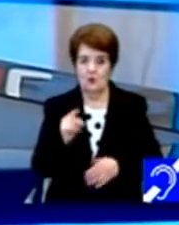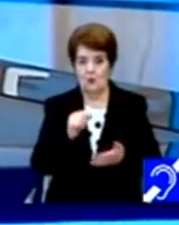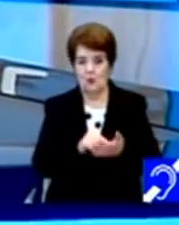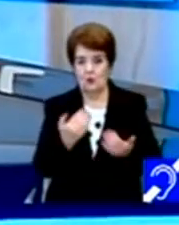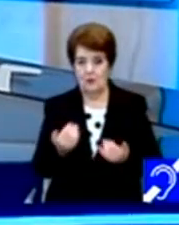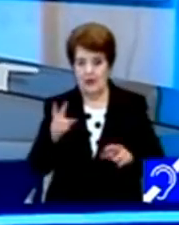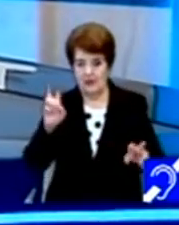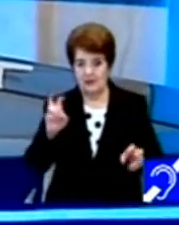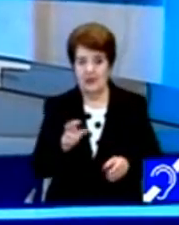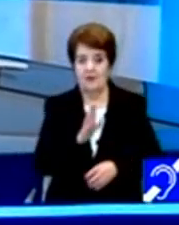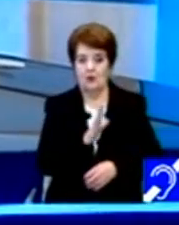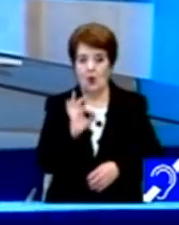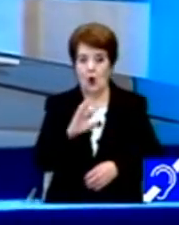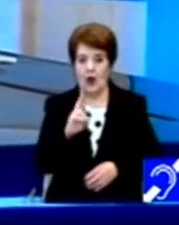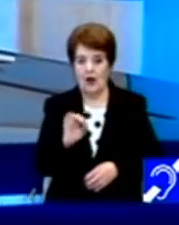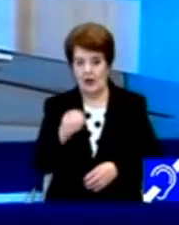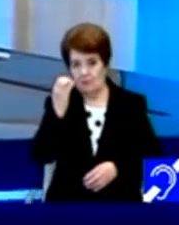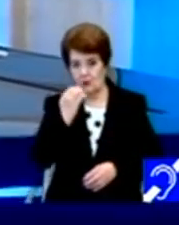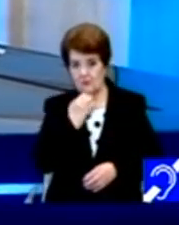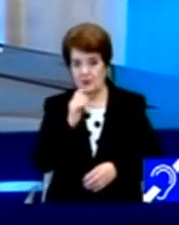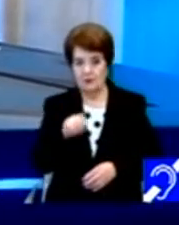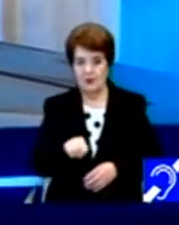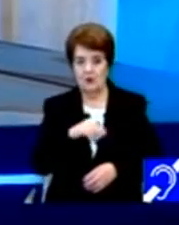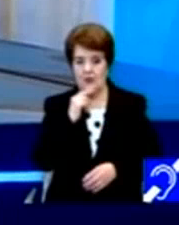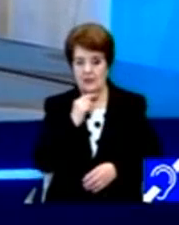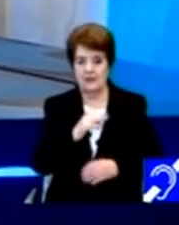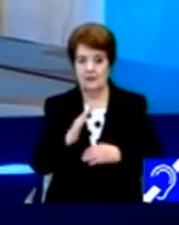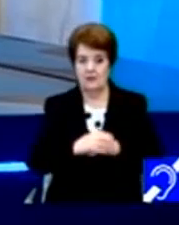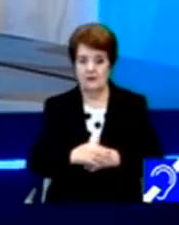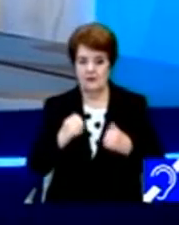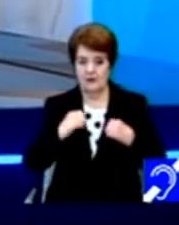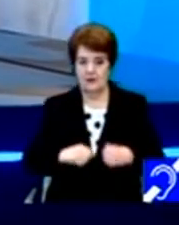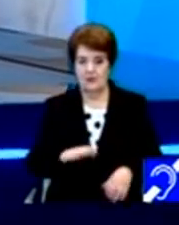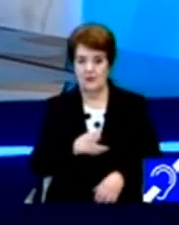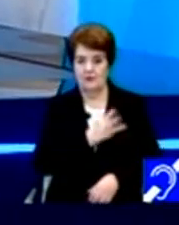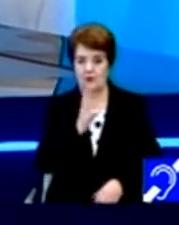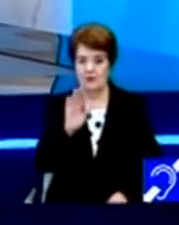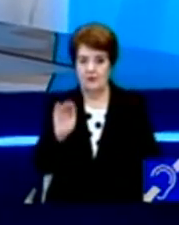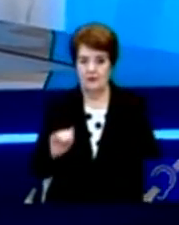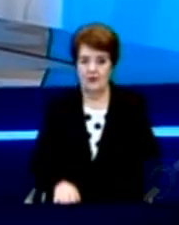pe azi. Eu sunt Victoria Ocară și vă mulțumesc pentru atenție. O seară liniștită vă doresc. La revedere!